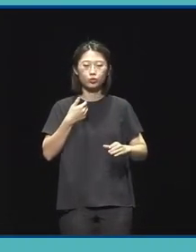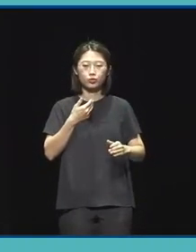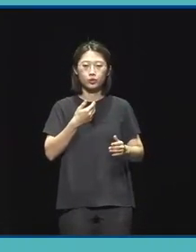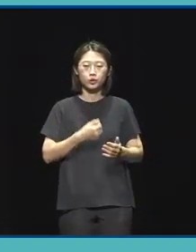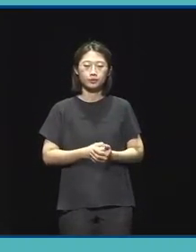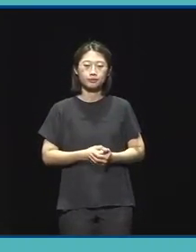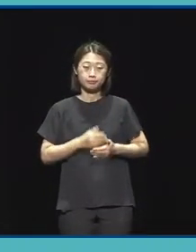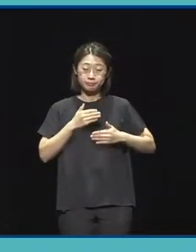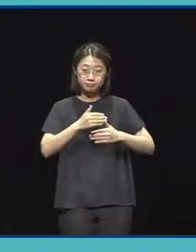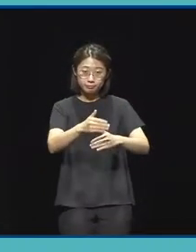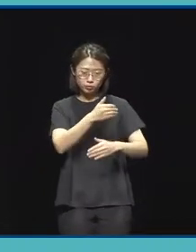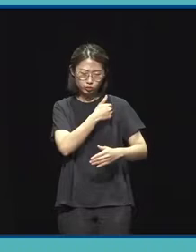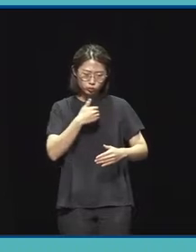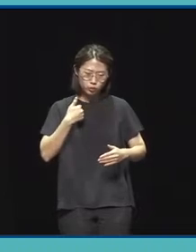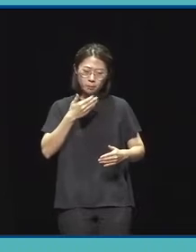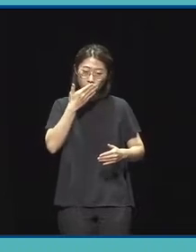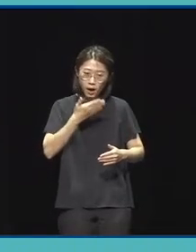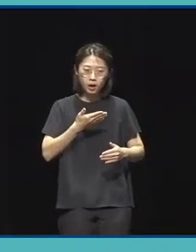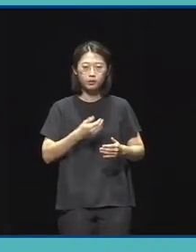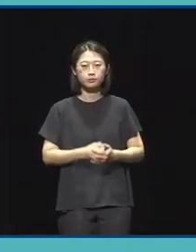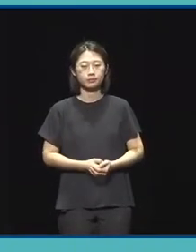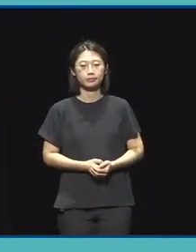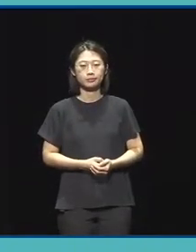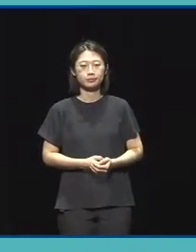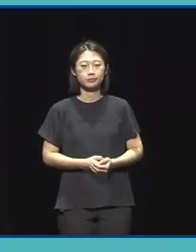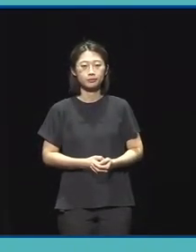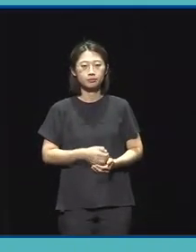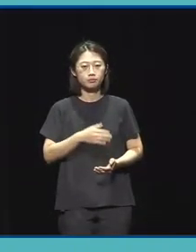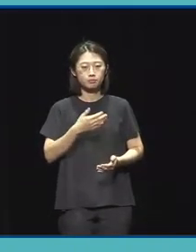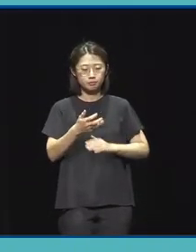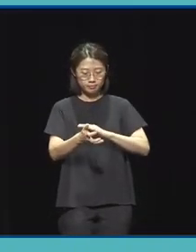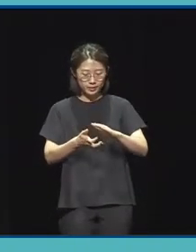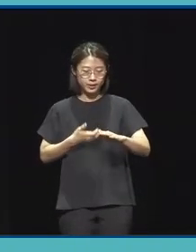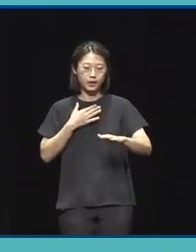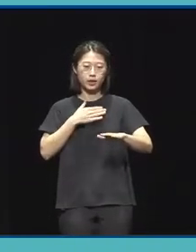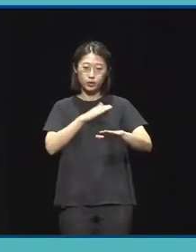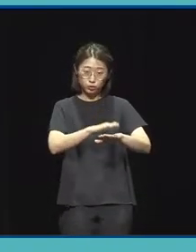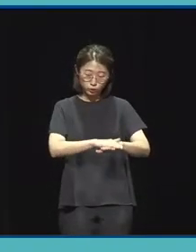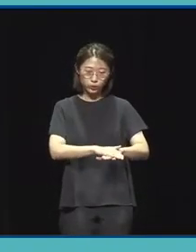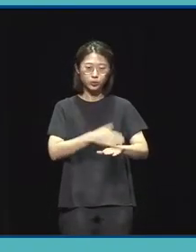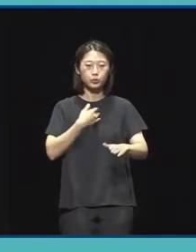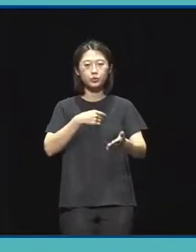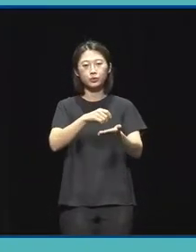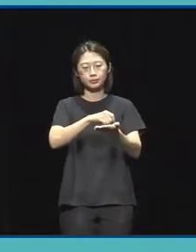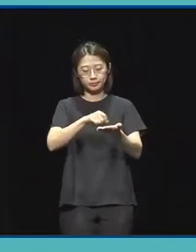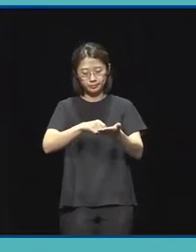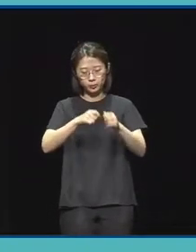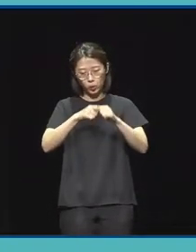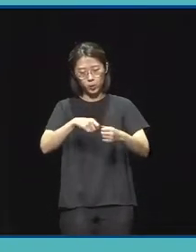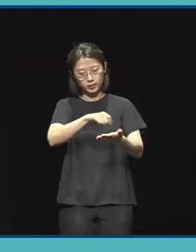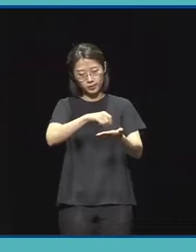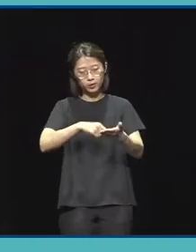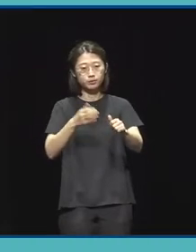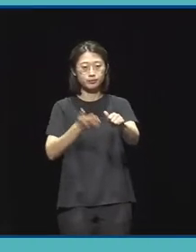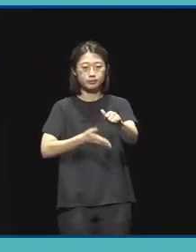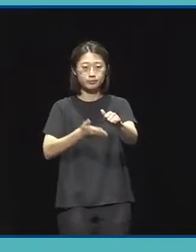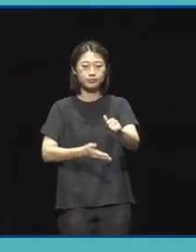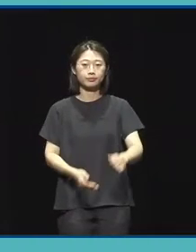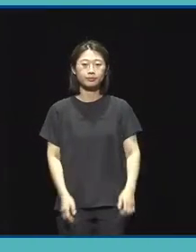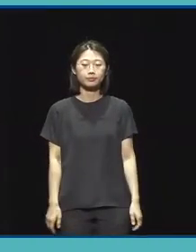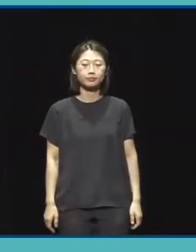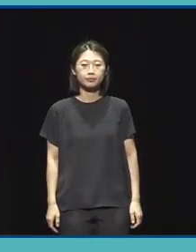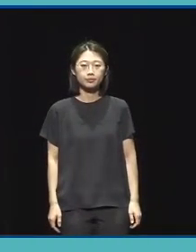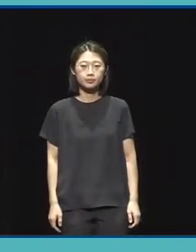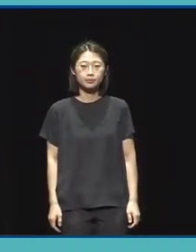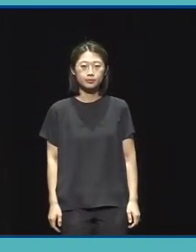저희가 심의가 진행될 예정이니까 그런 점들을 감안하셔서 지원신청서를 꼼꼼히 작성해 주시면 감사하겠습니다